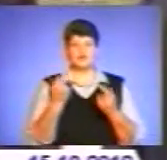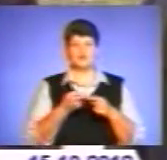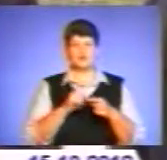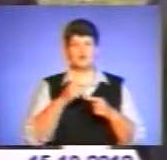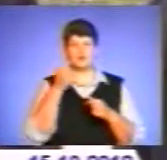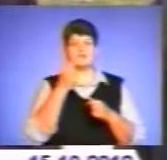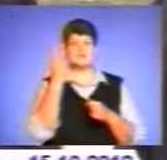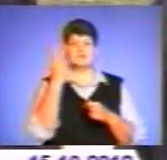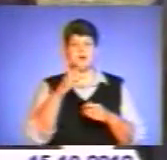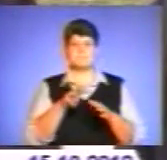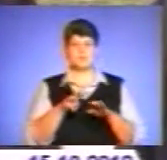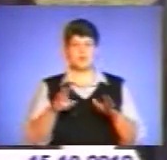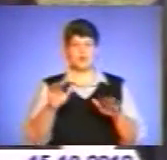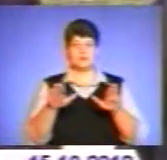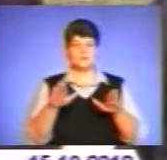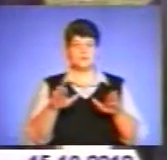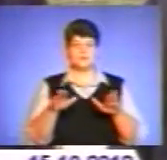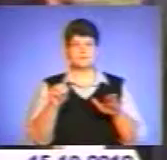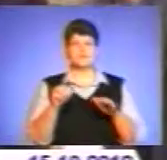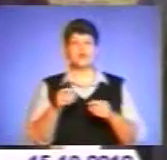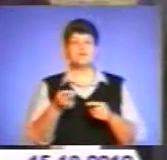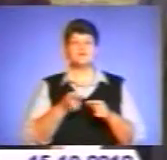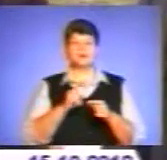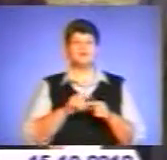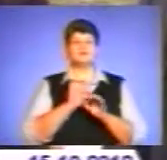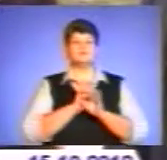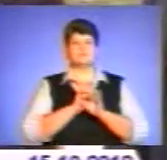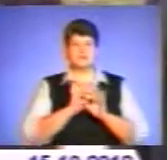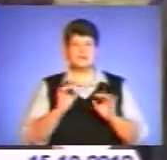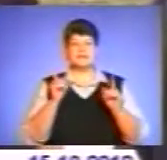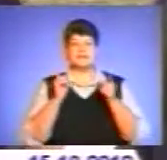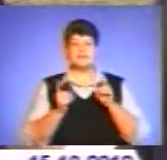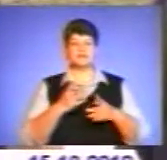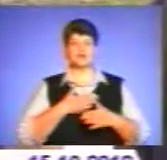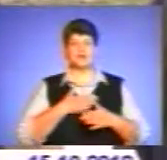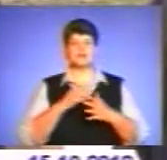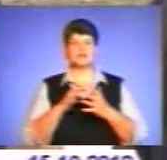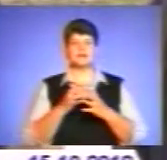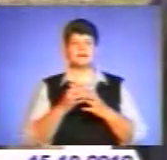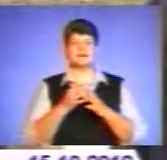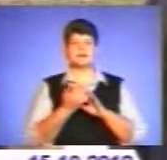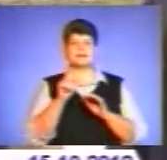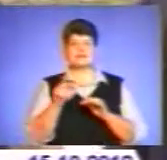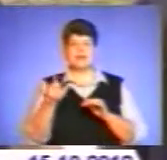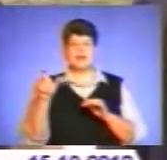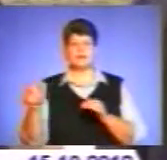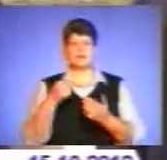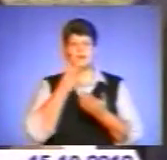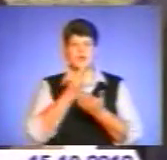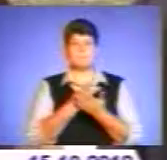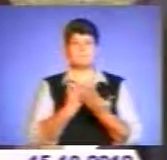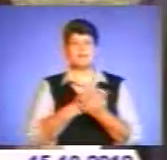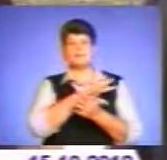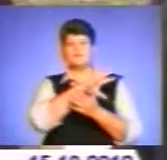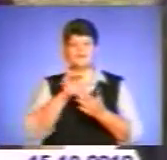Це добрий приклад того, що дійсно наші селяни наші керівники сільгосппідприємств показують приклад всій